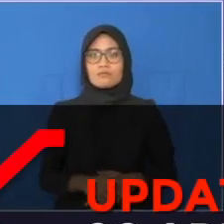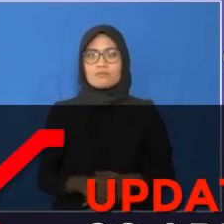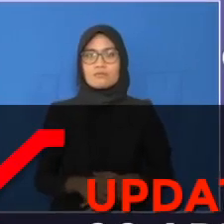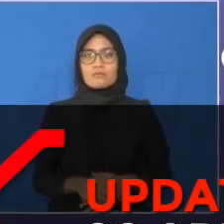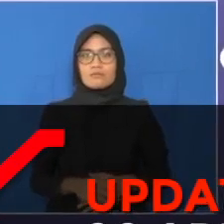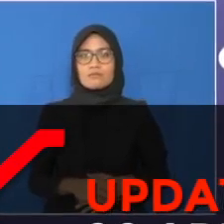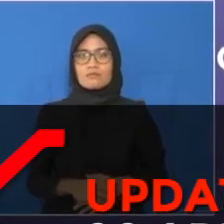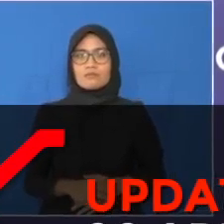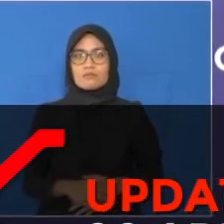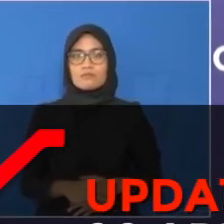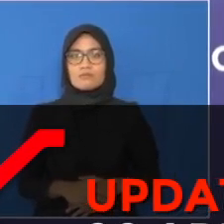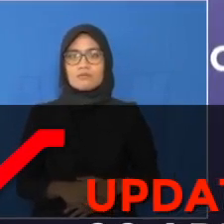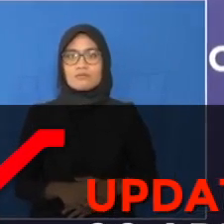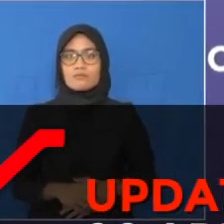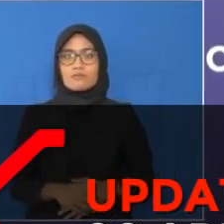Qwertyuiop